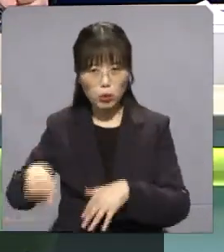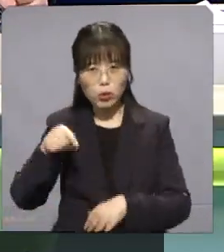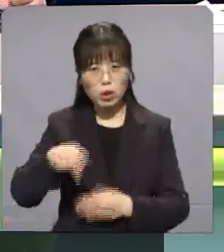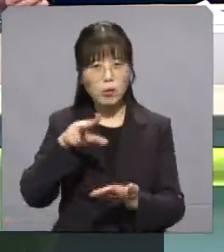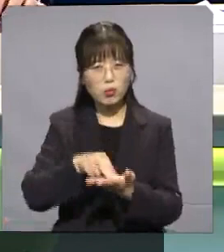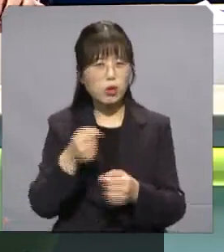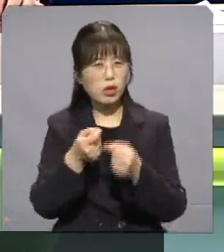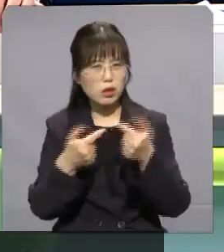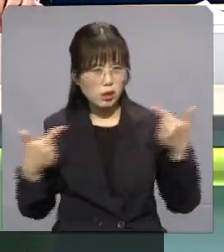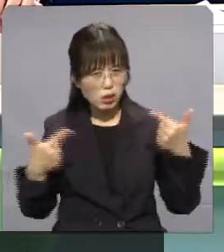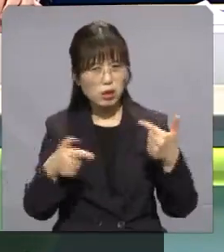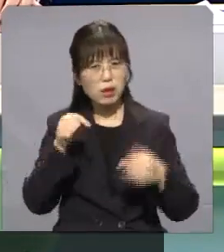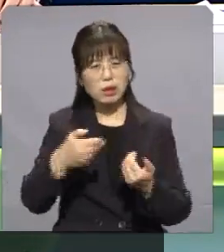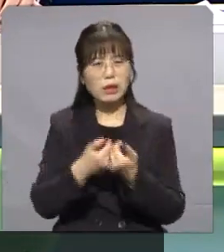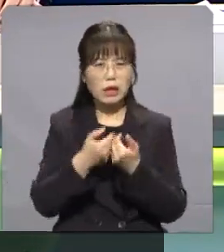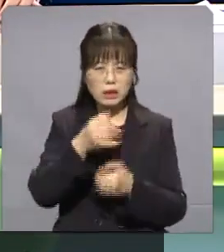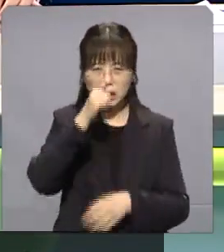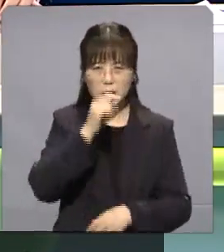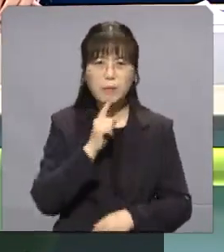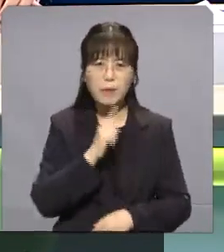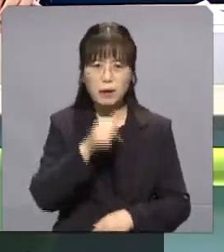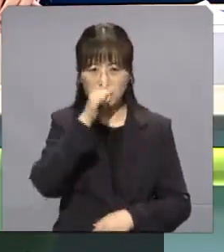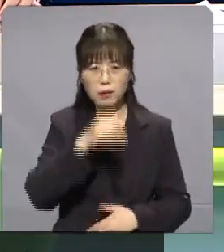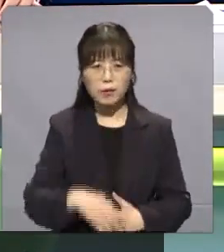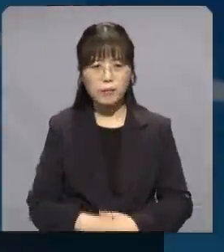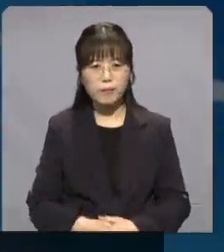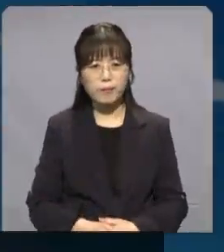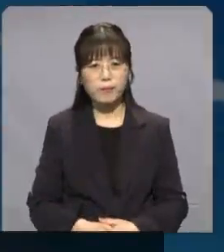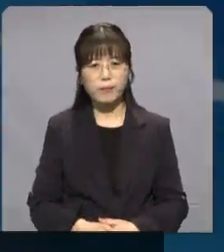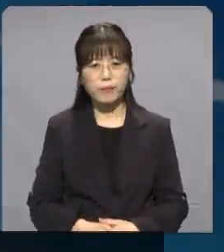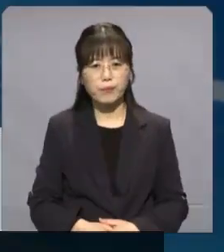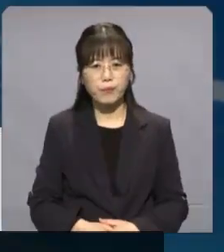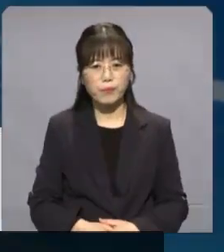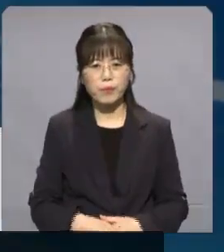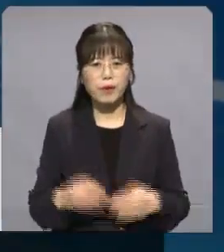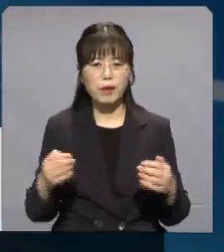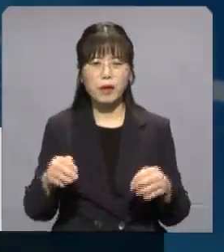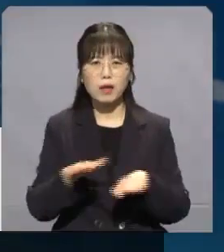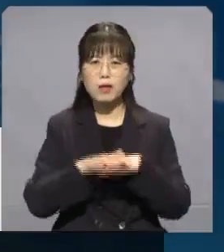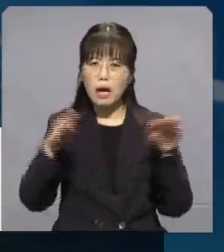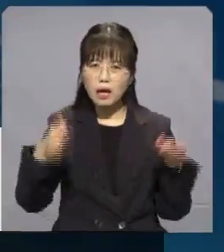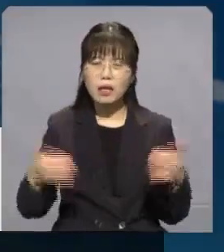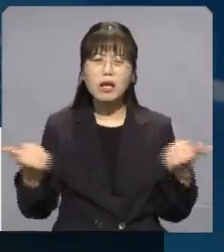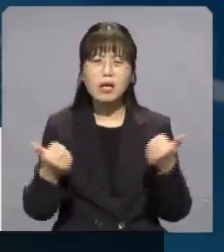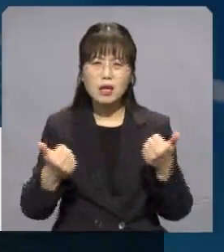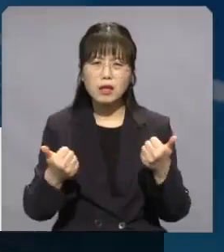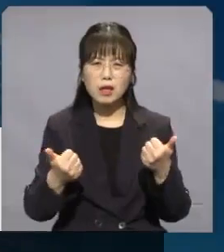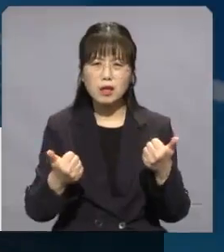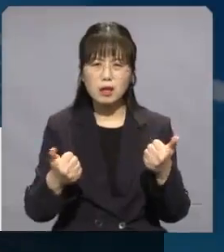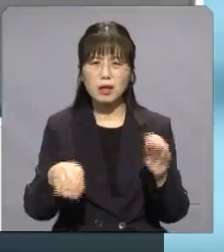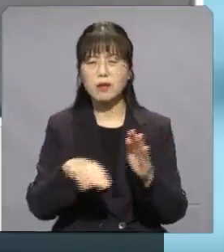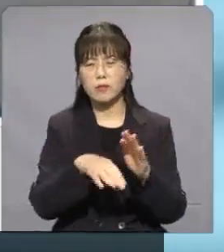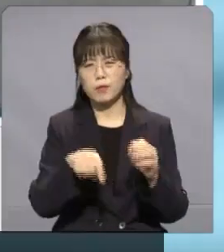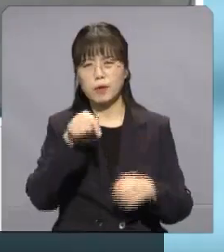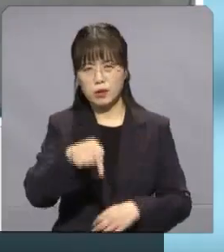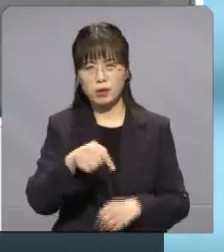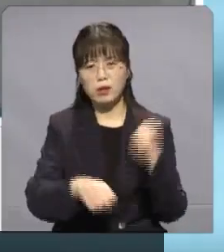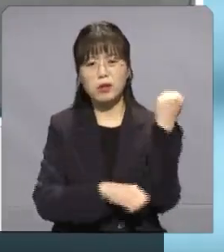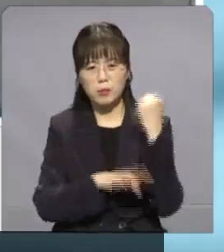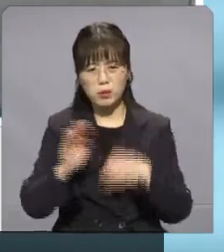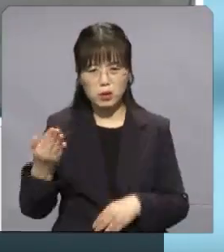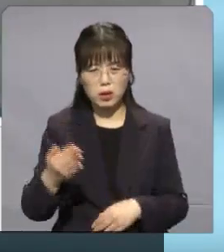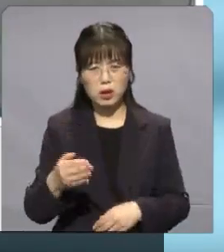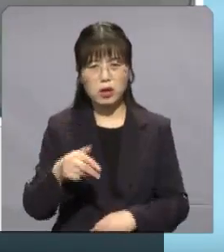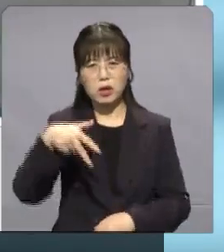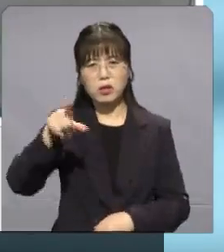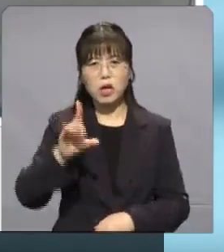문제를 키우고 있다 더 갈등이 있다 이런 얘기도 있더라고요 탁상 행전에 아주 표본입니다이 장봉도 섬이 얼마나